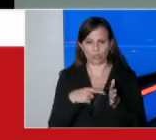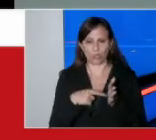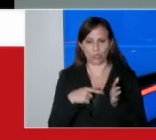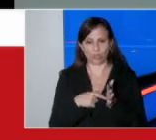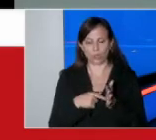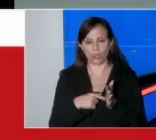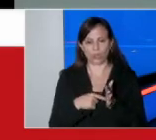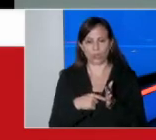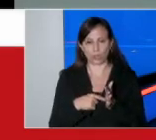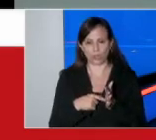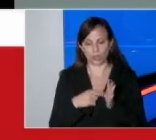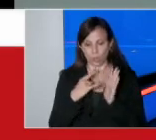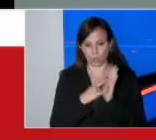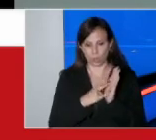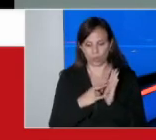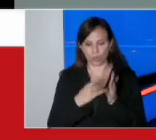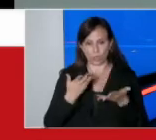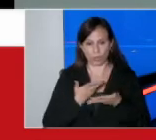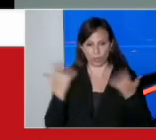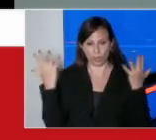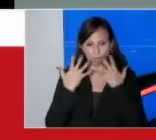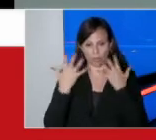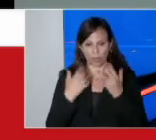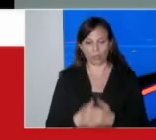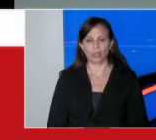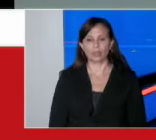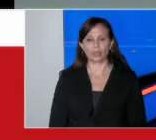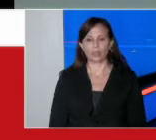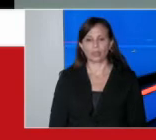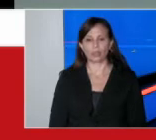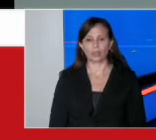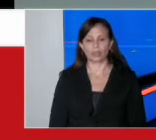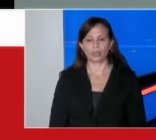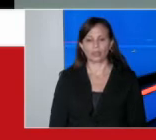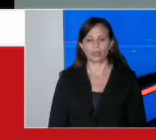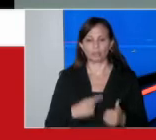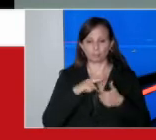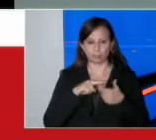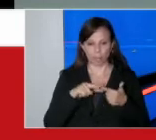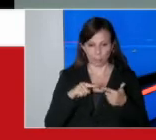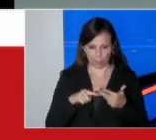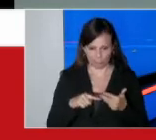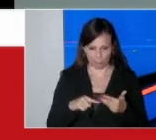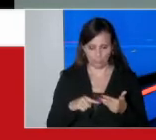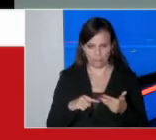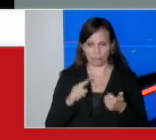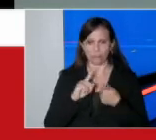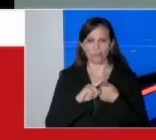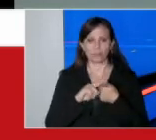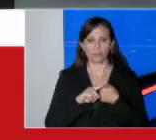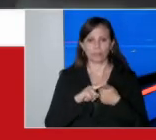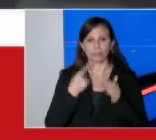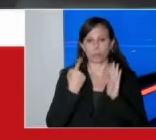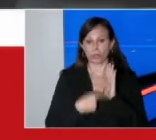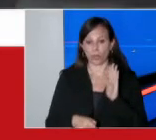החוק שקיבלנו, בהפתעה מרובה, היא עושה כמה דברים. היא גם נותנת